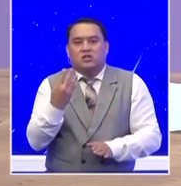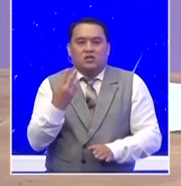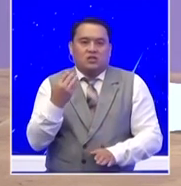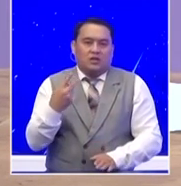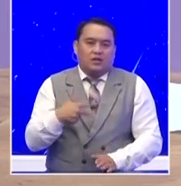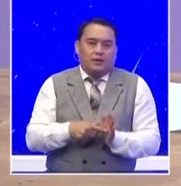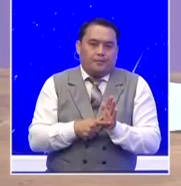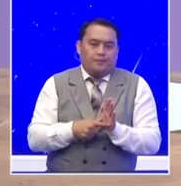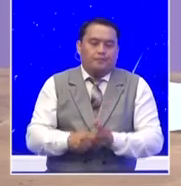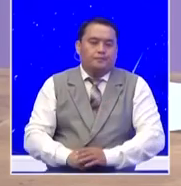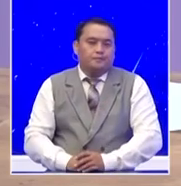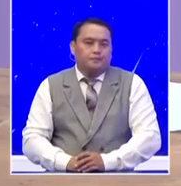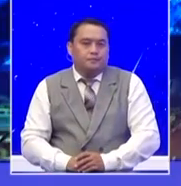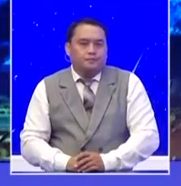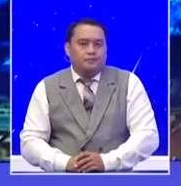4373.